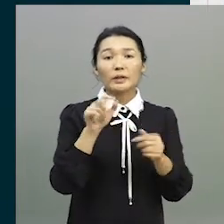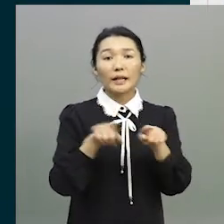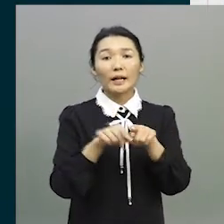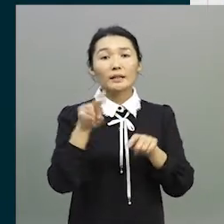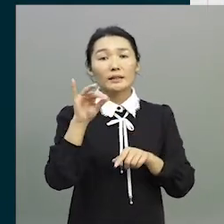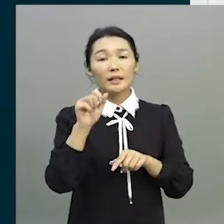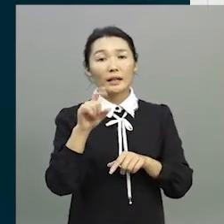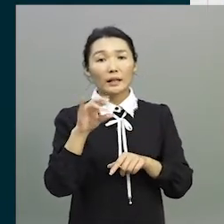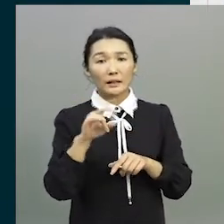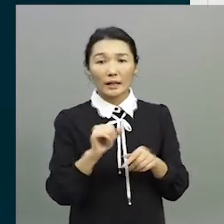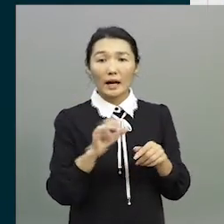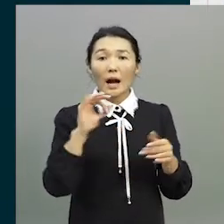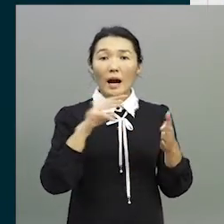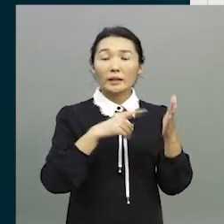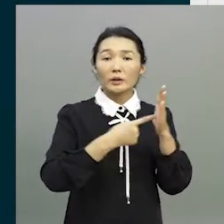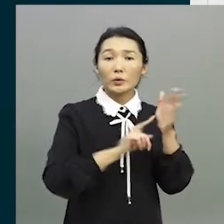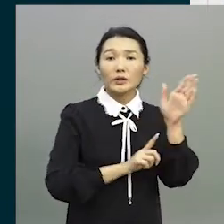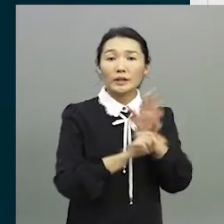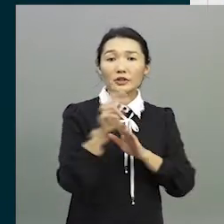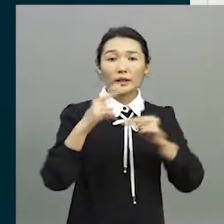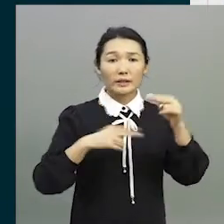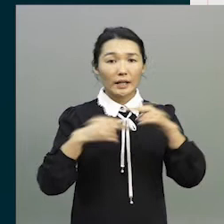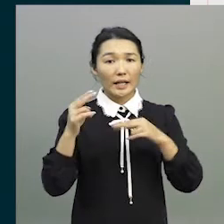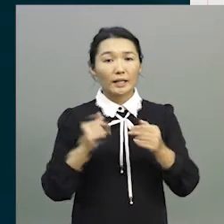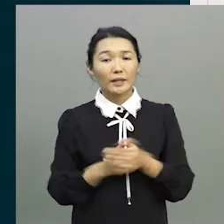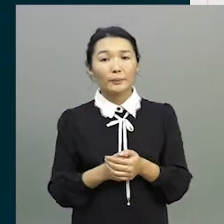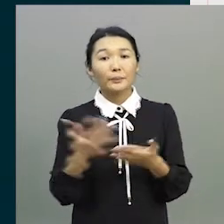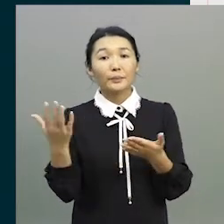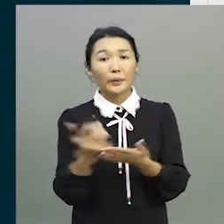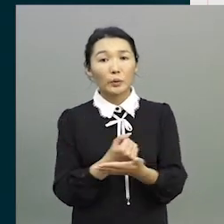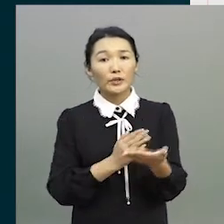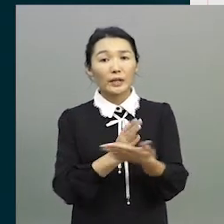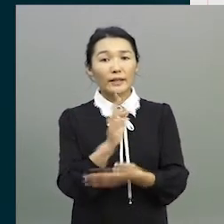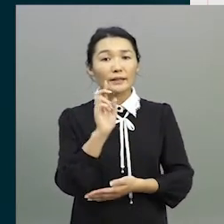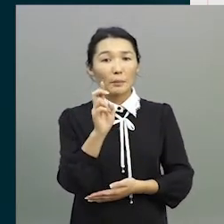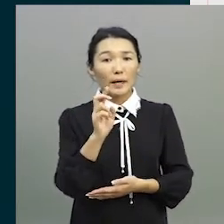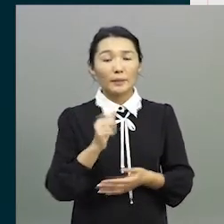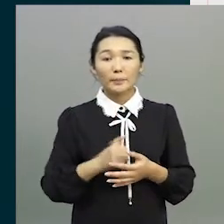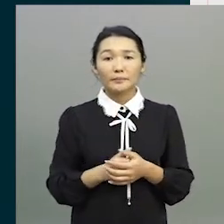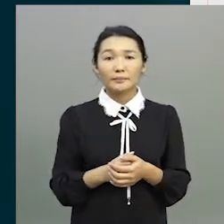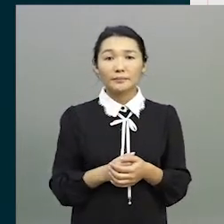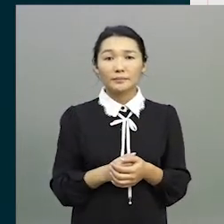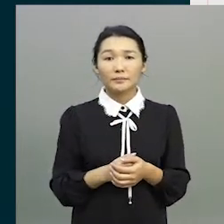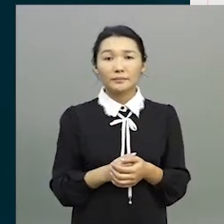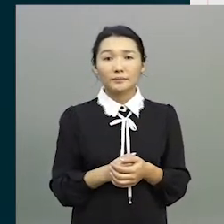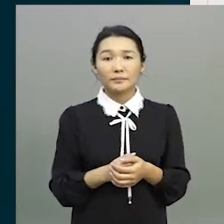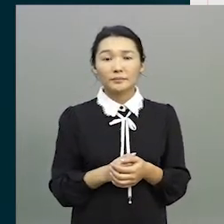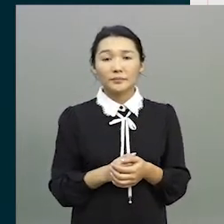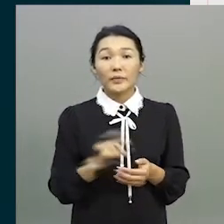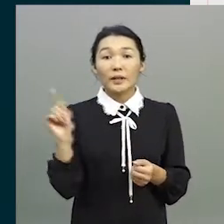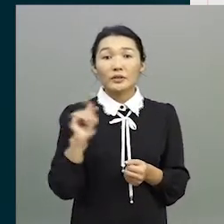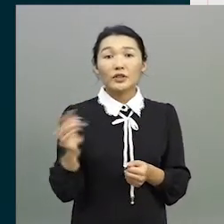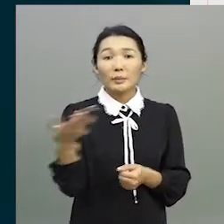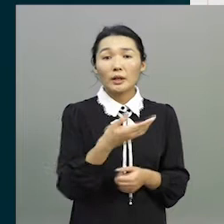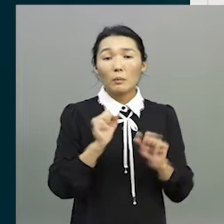от точки начала построения получили вектор b чем могут